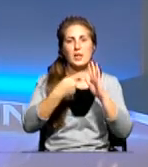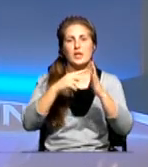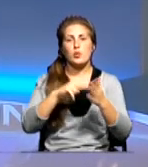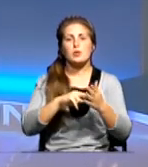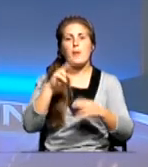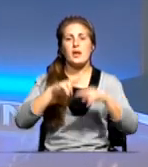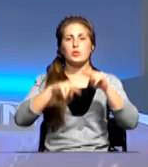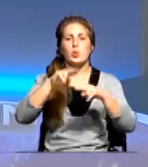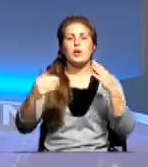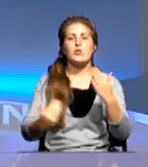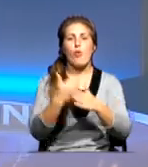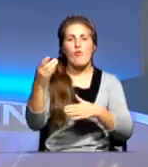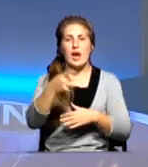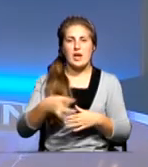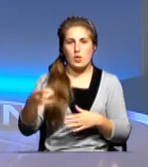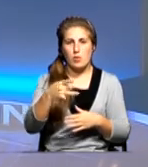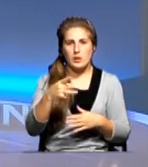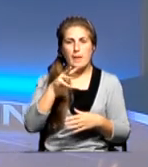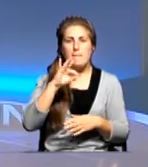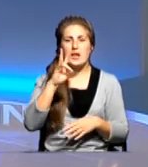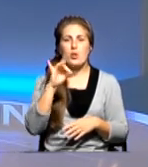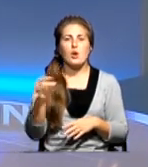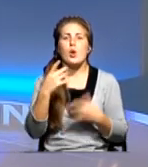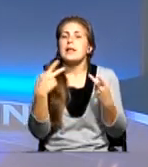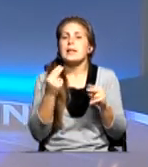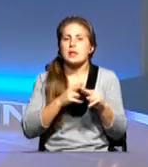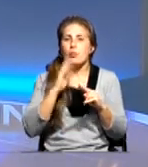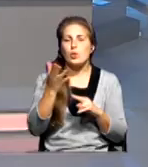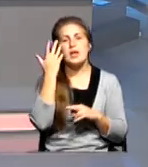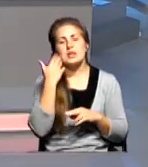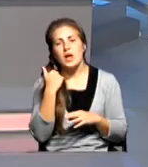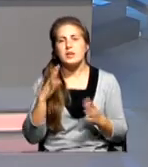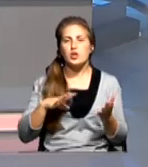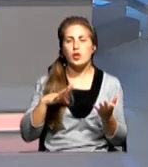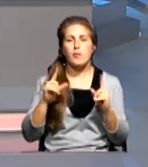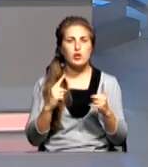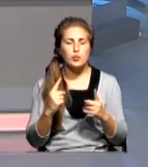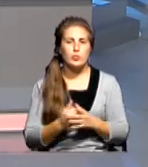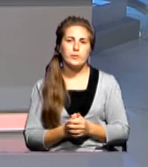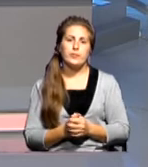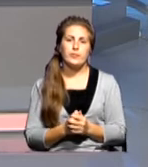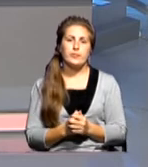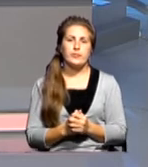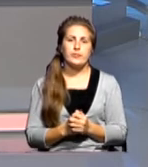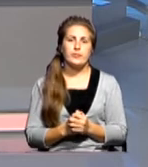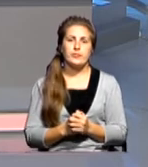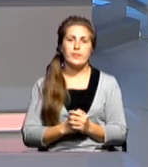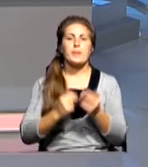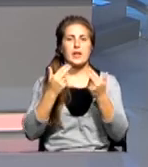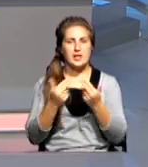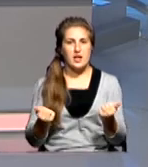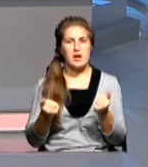нового микрорайона вот где это будет когда зачем почему да